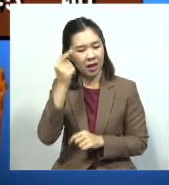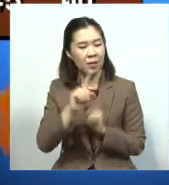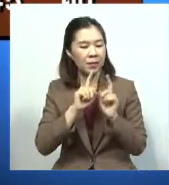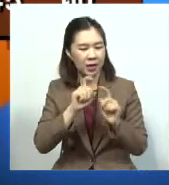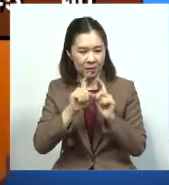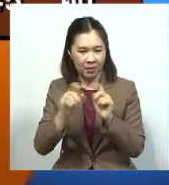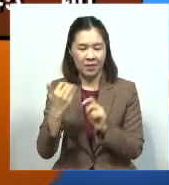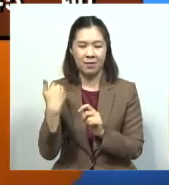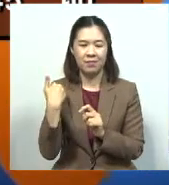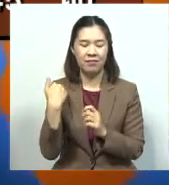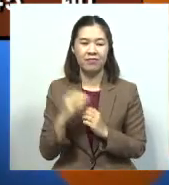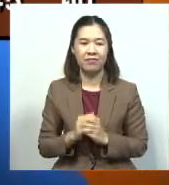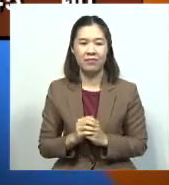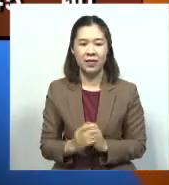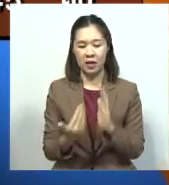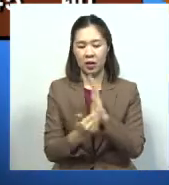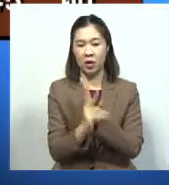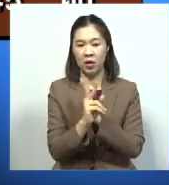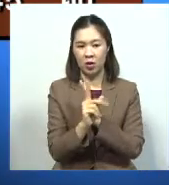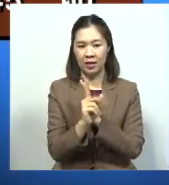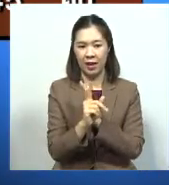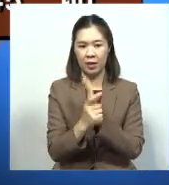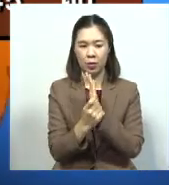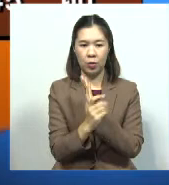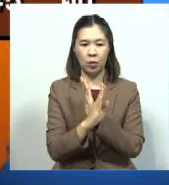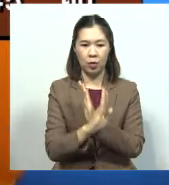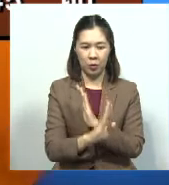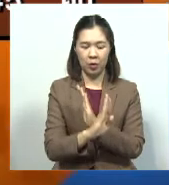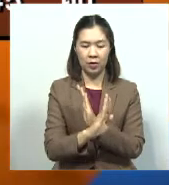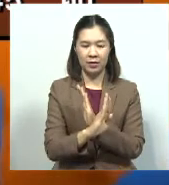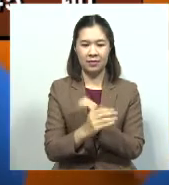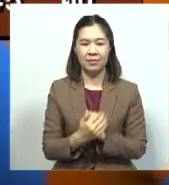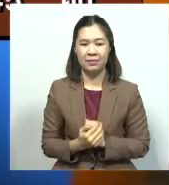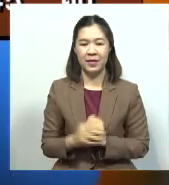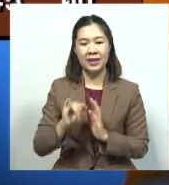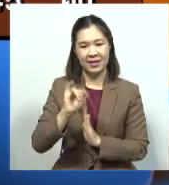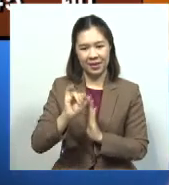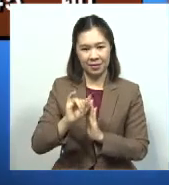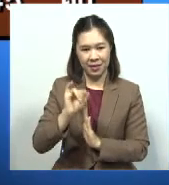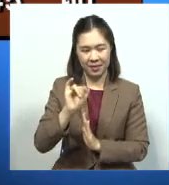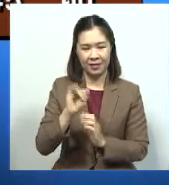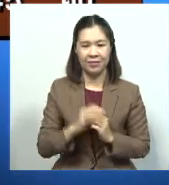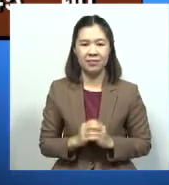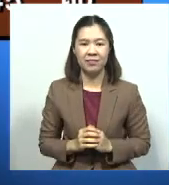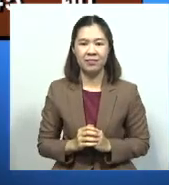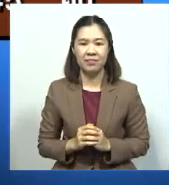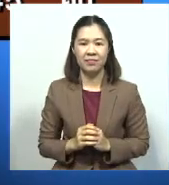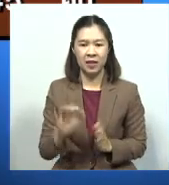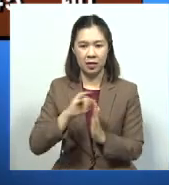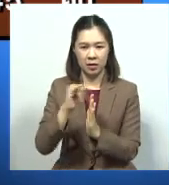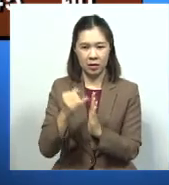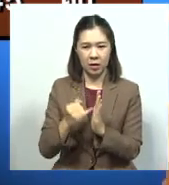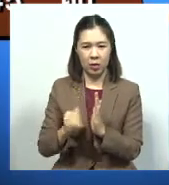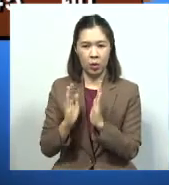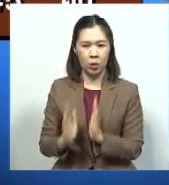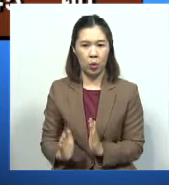นด้วยนะคะ แล้วก็จะมีที่ขอนแก่นอุบลราชธานีแล้วก็ที่เชียงใหม่นะครับส่วนจังหวัดที่